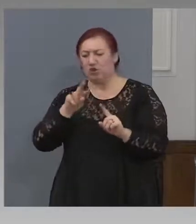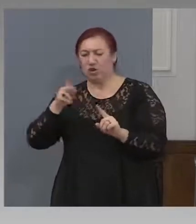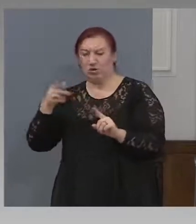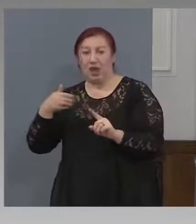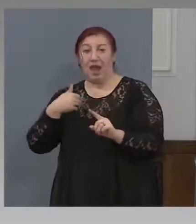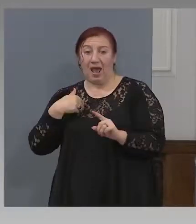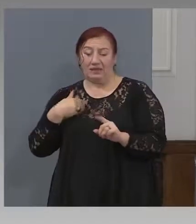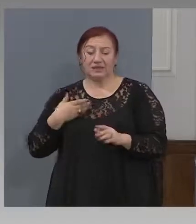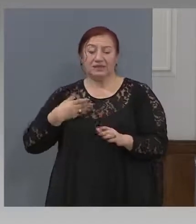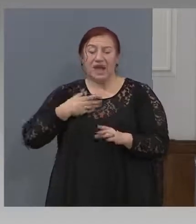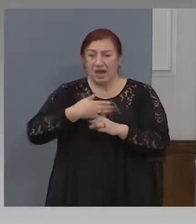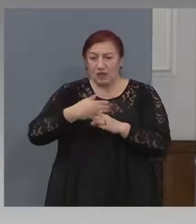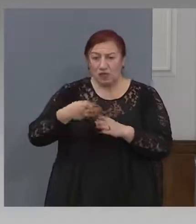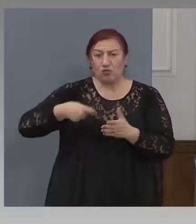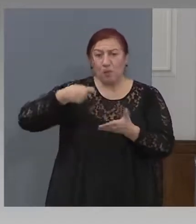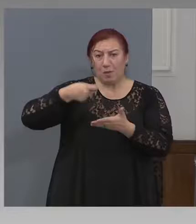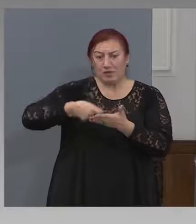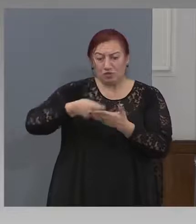ваш клиент.